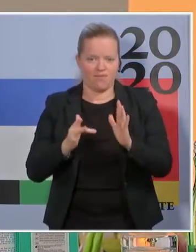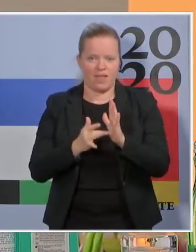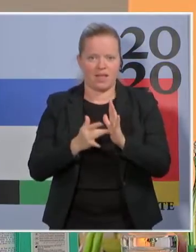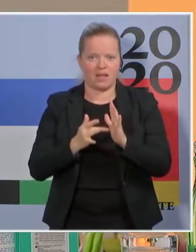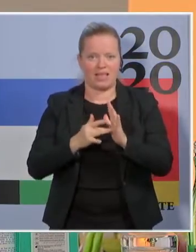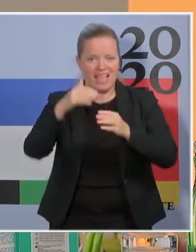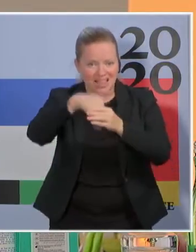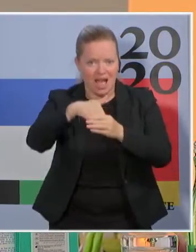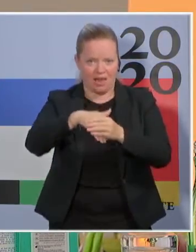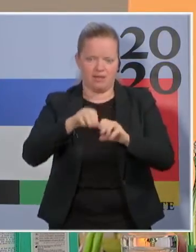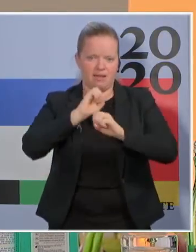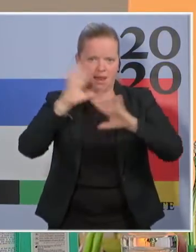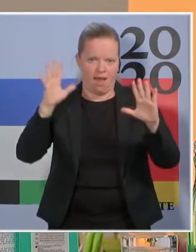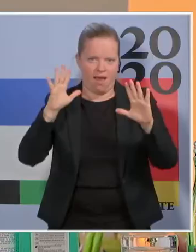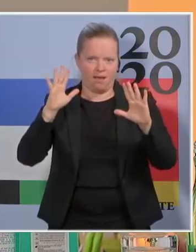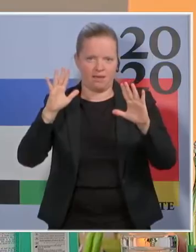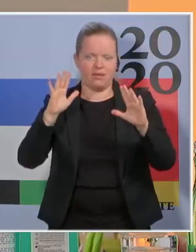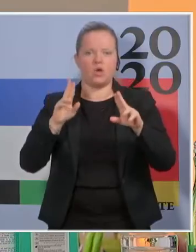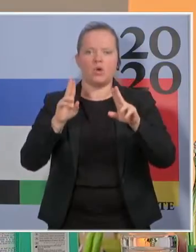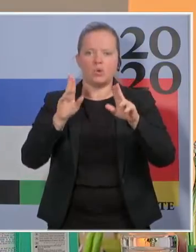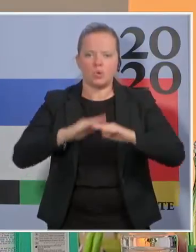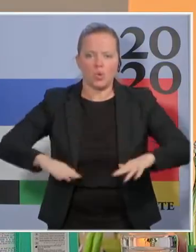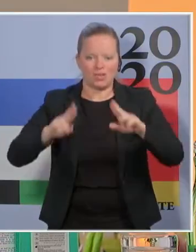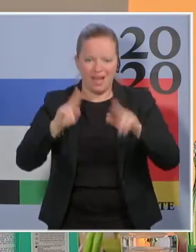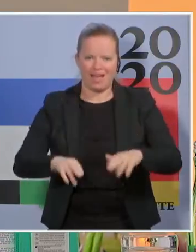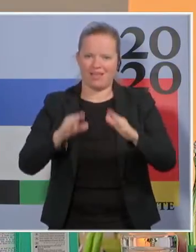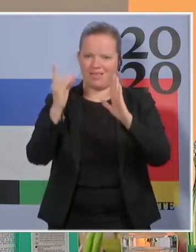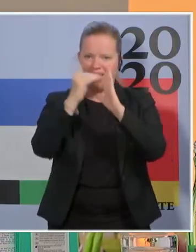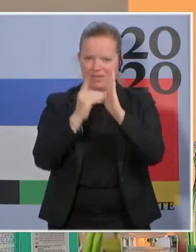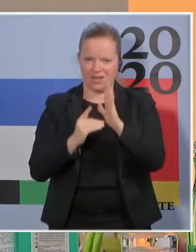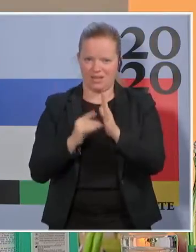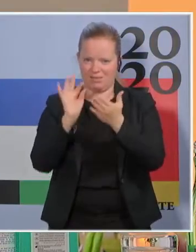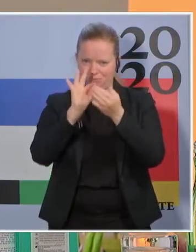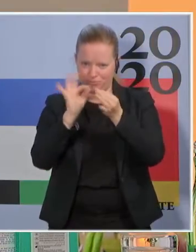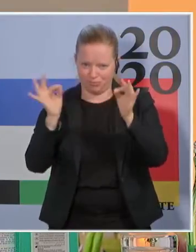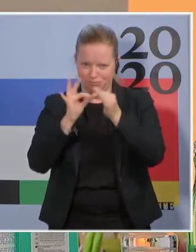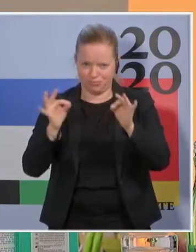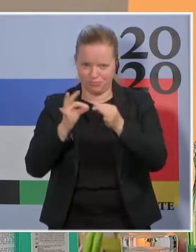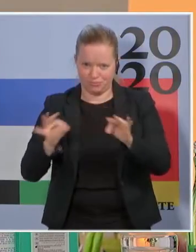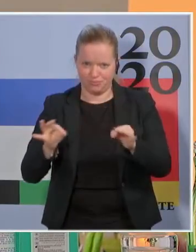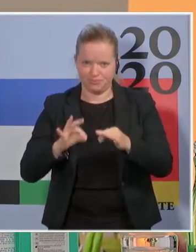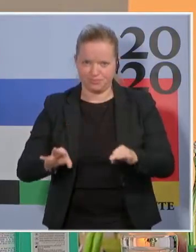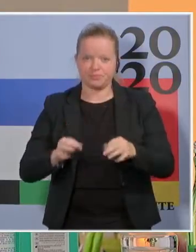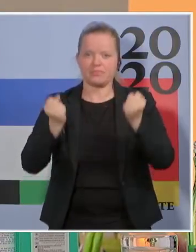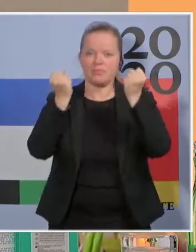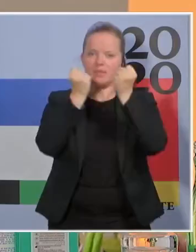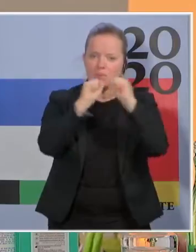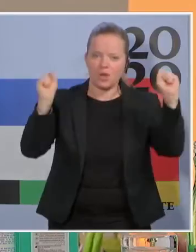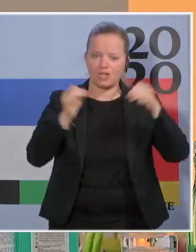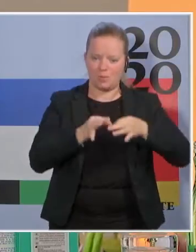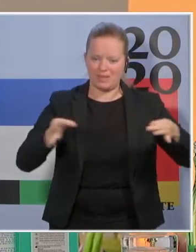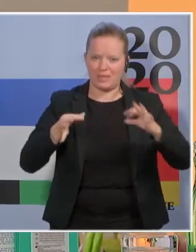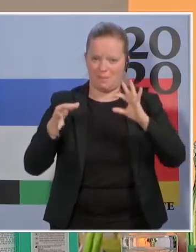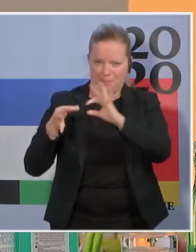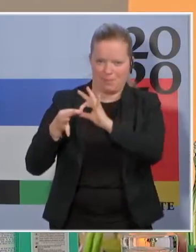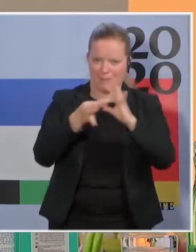deren Inhalt. Es sind darin Grundrechte definiert, deren enge Verbindung mit dem demokratischen Prinzip evident